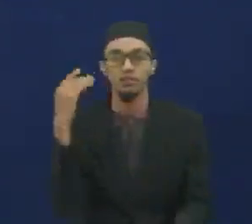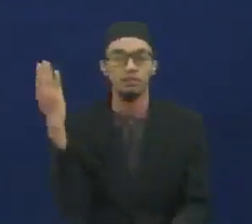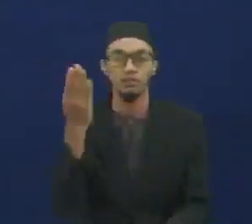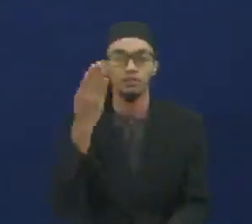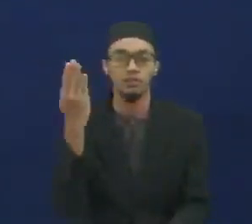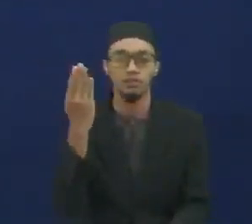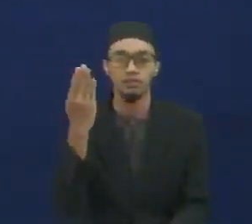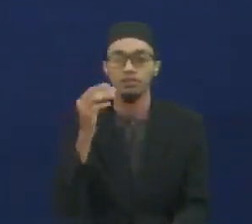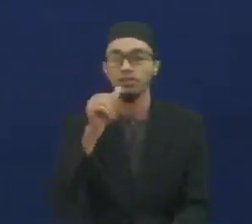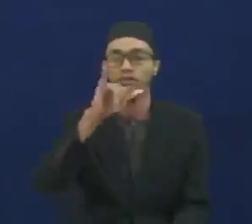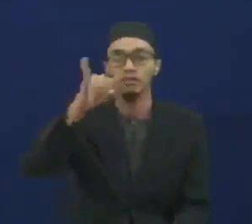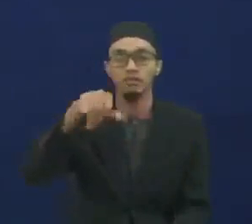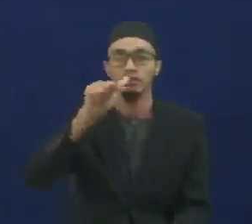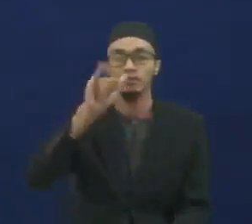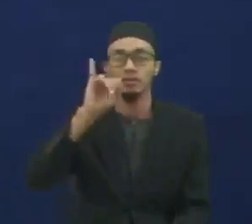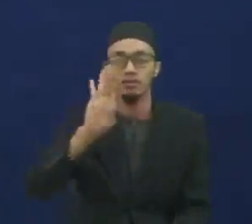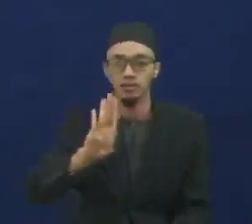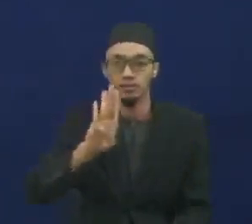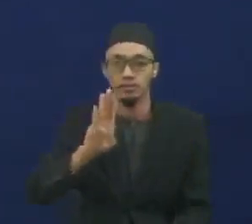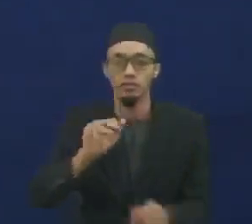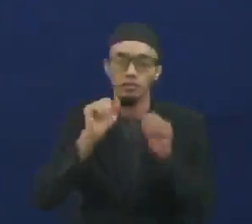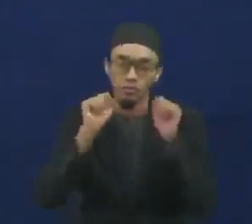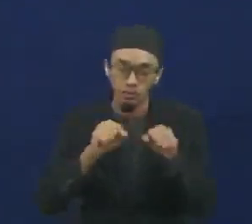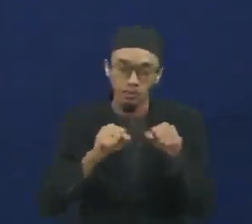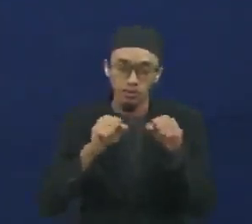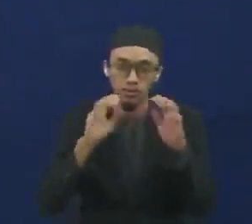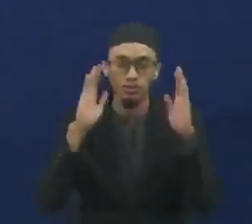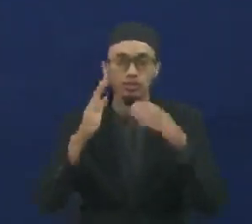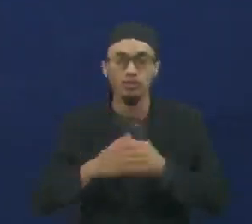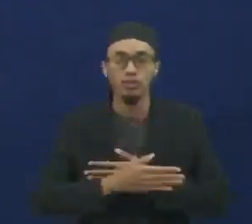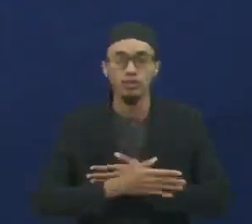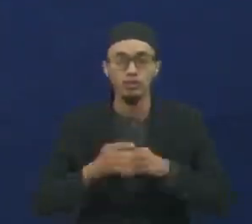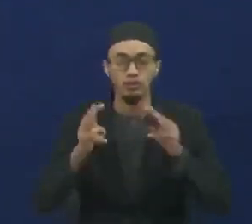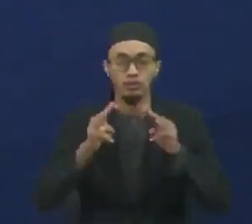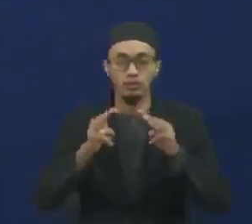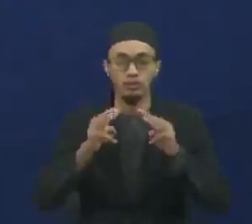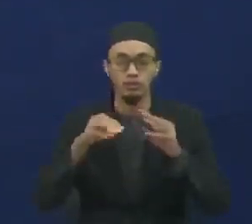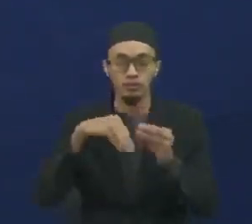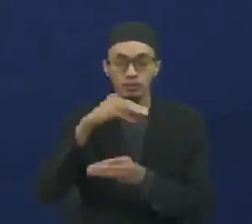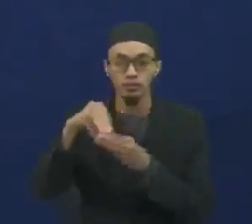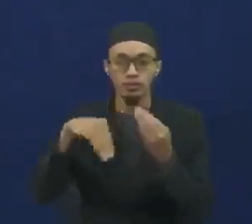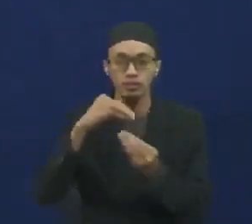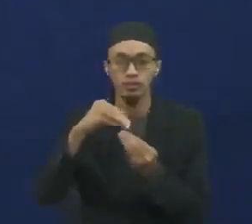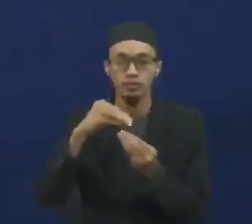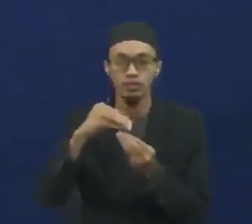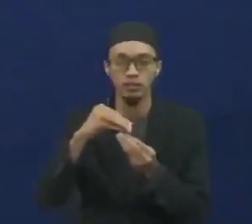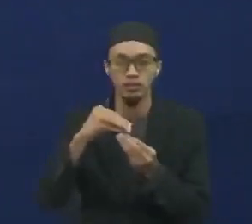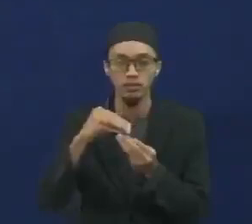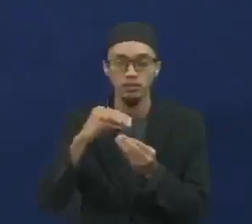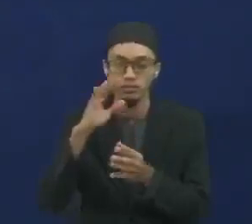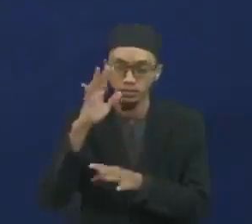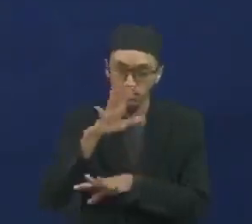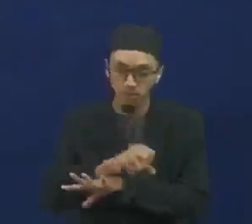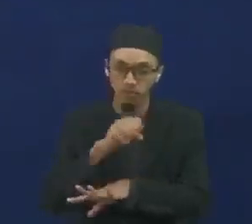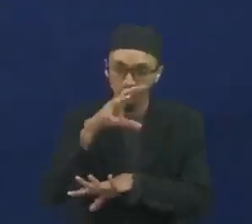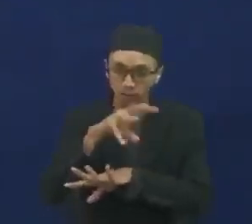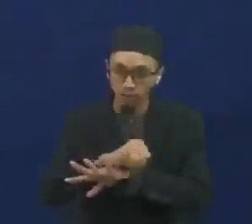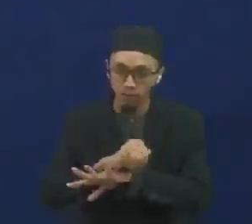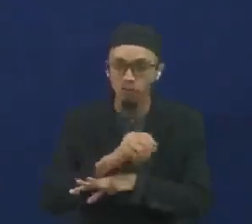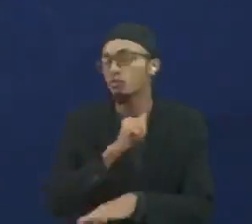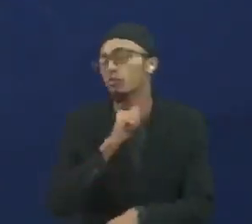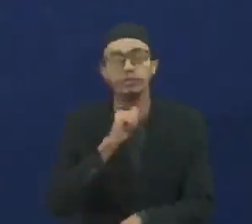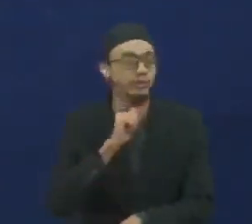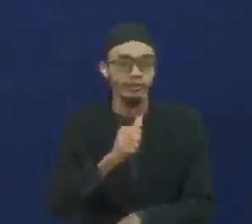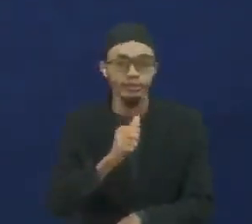dia kena boleh solat Mekah malam-malam, esok pagi dia balik. Tak. Orang kita tertarik bila tengok makan